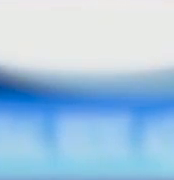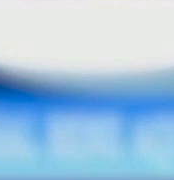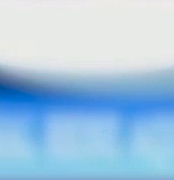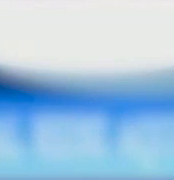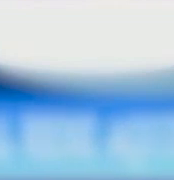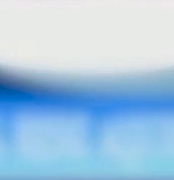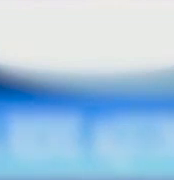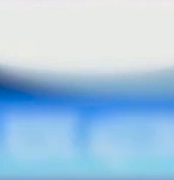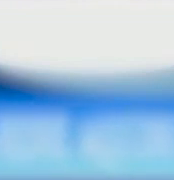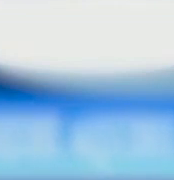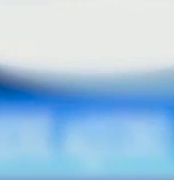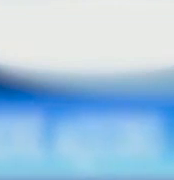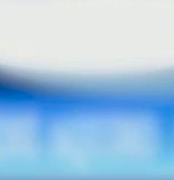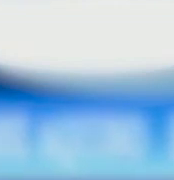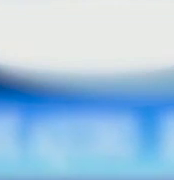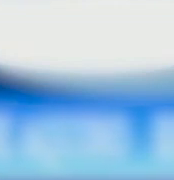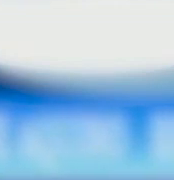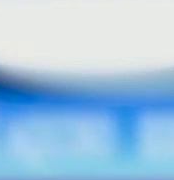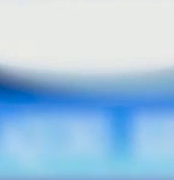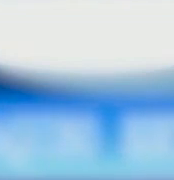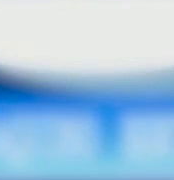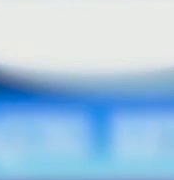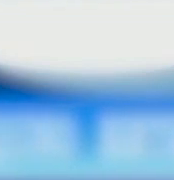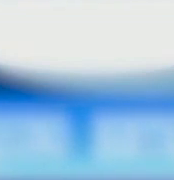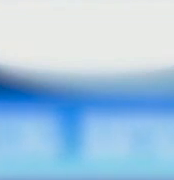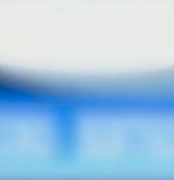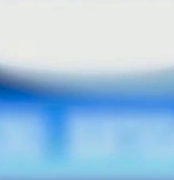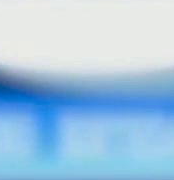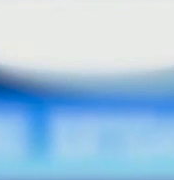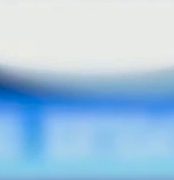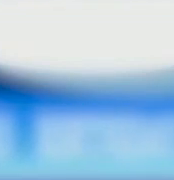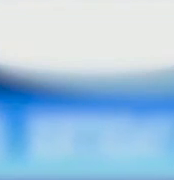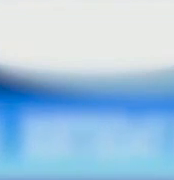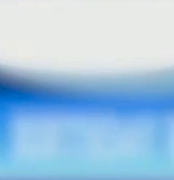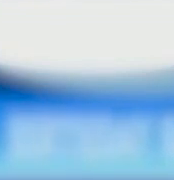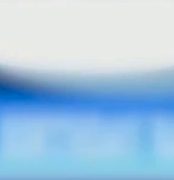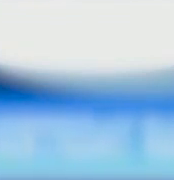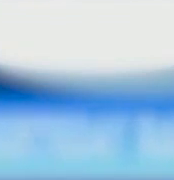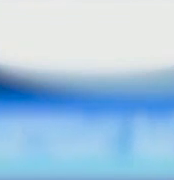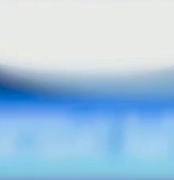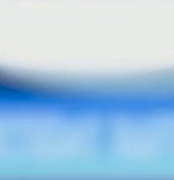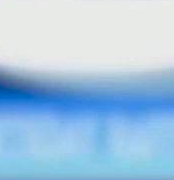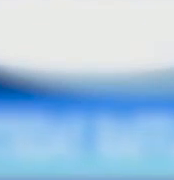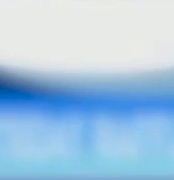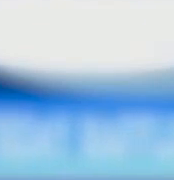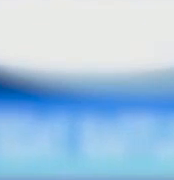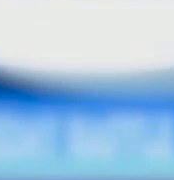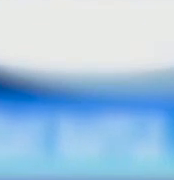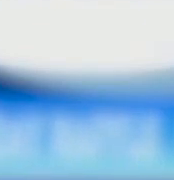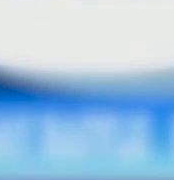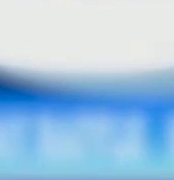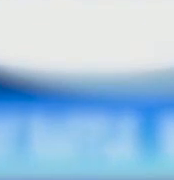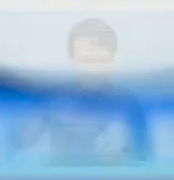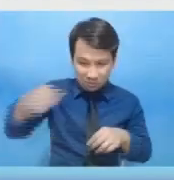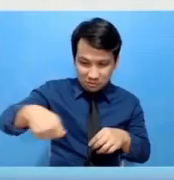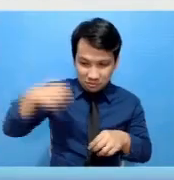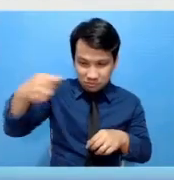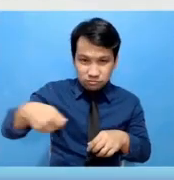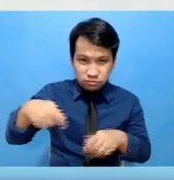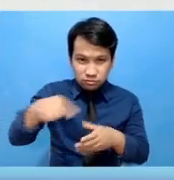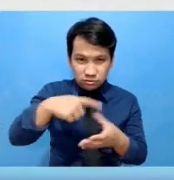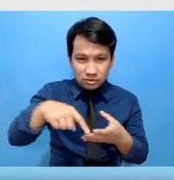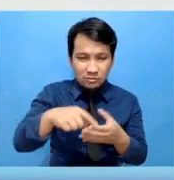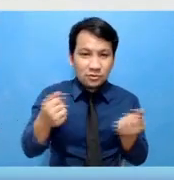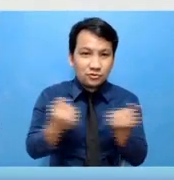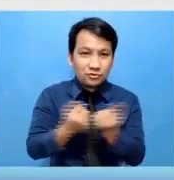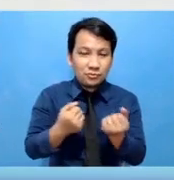ang tamis, ang sarap. Nasa 1,000 ang sumali sa online raffle na ito. Napakulo ng supporters ng 75